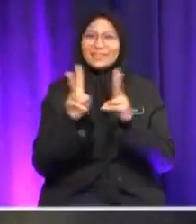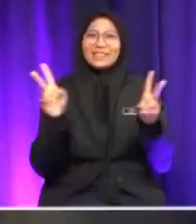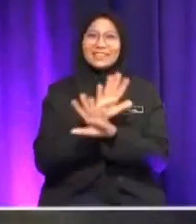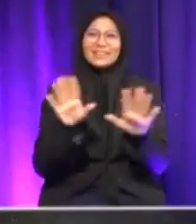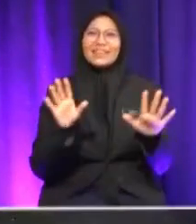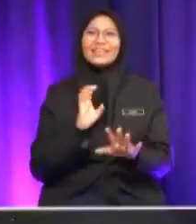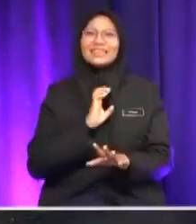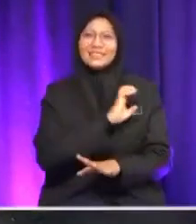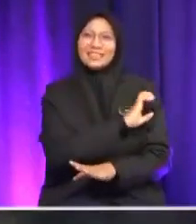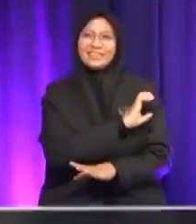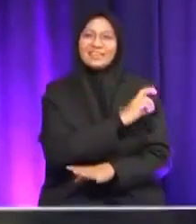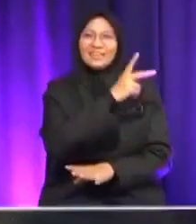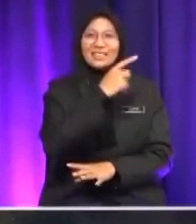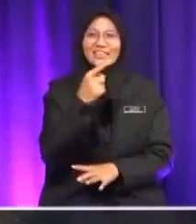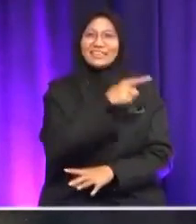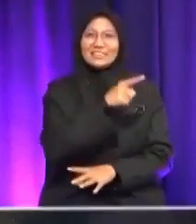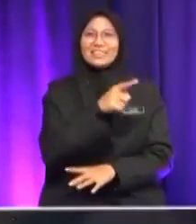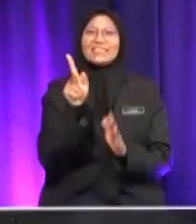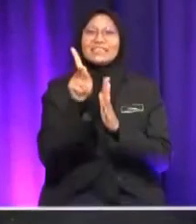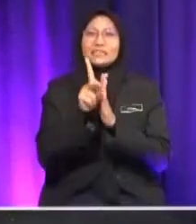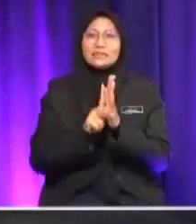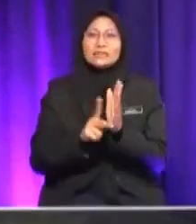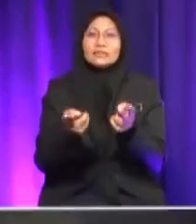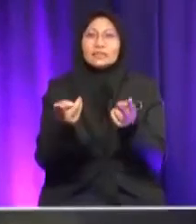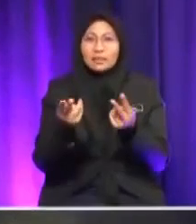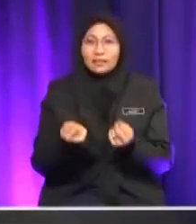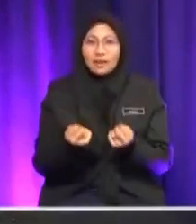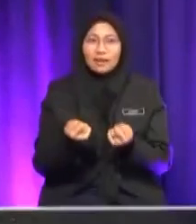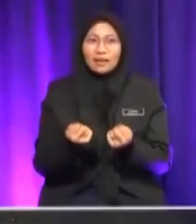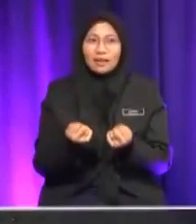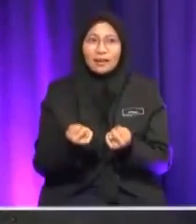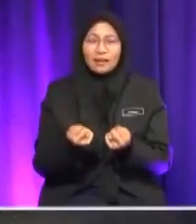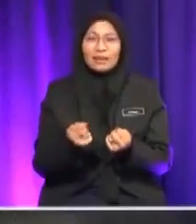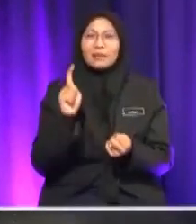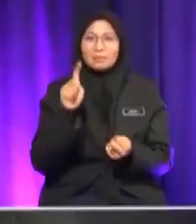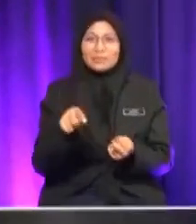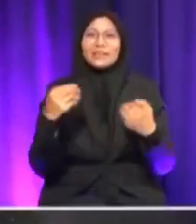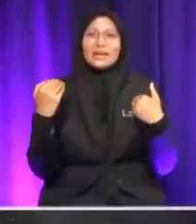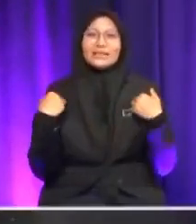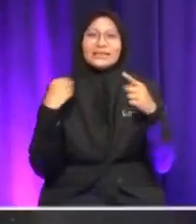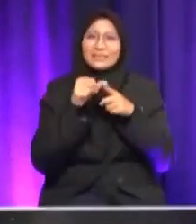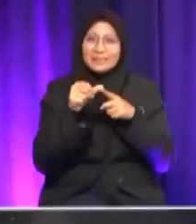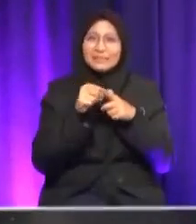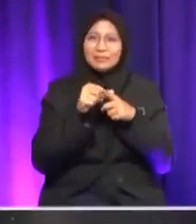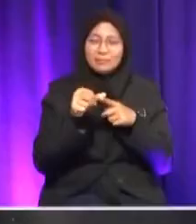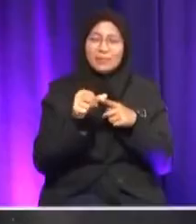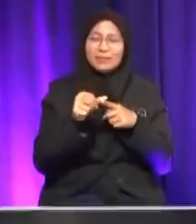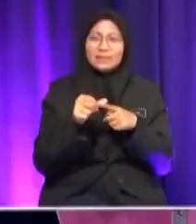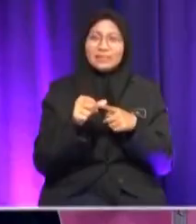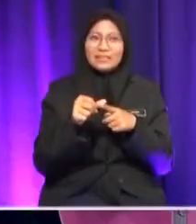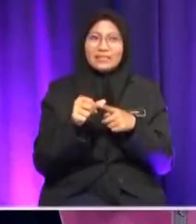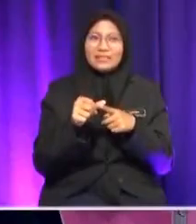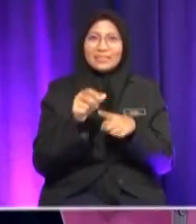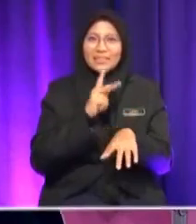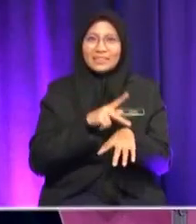Betul. Pengaruh. Di kehendak. That's why cikgu tanya, mendisiplinkan diri ketika berbelanja.